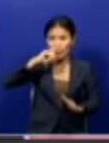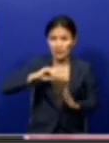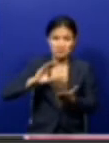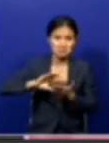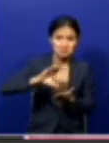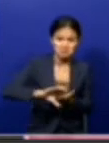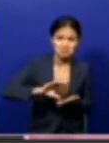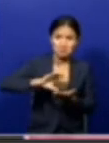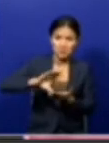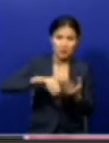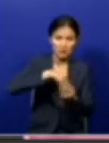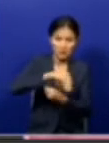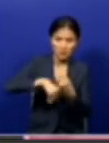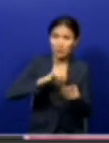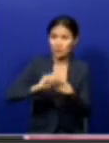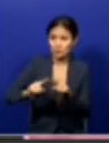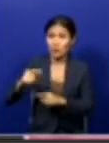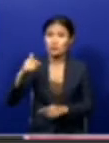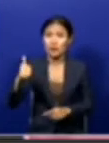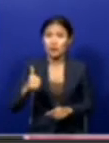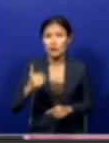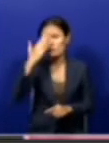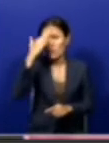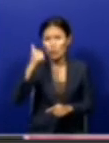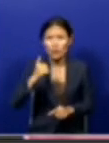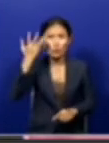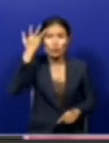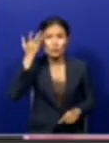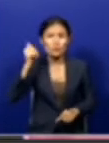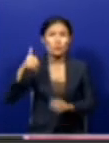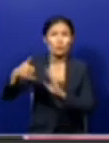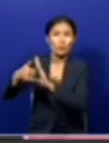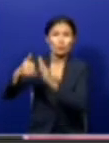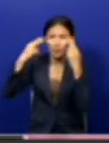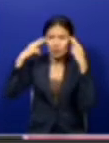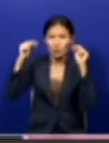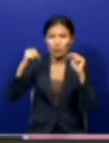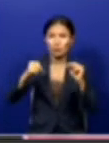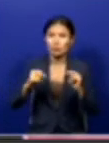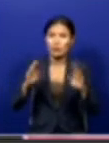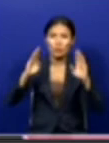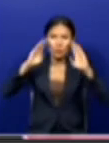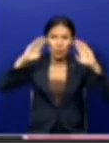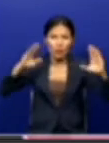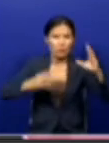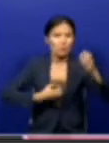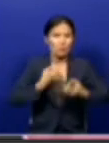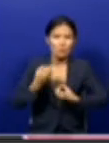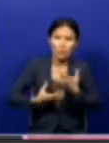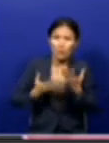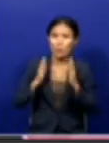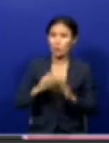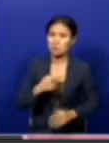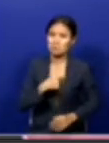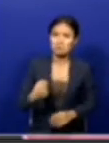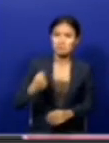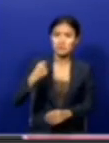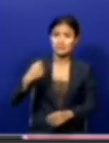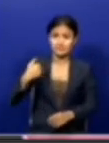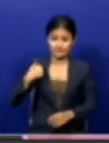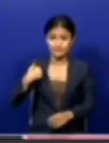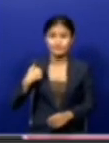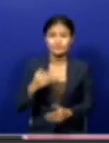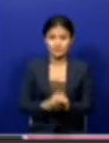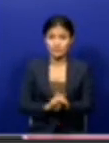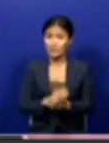าสิ่งที่สำคัญเนี่ยเราเนี่ยถ้ามีหลังจากกระทบผลกระทบจากโควิดแล้วเนี่ยเราจะหาเงิน